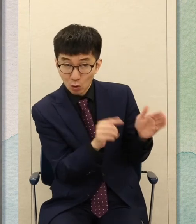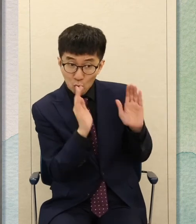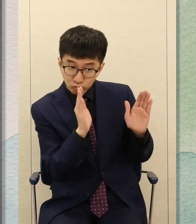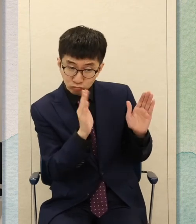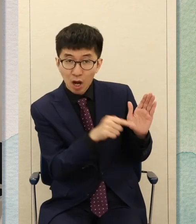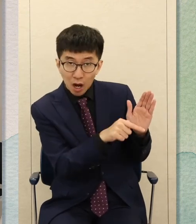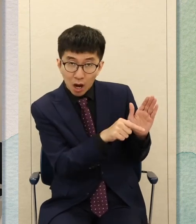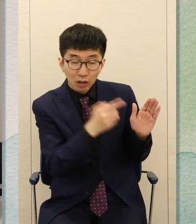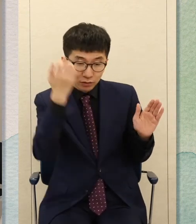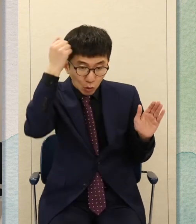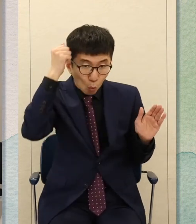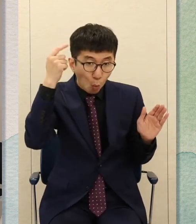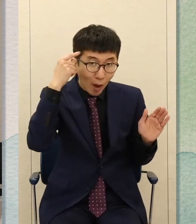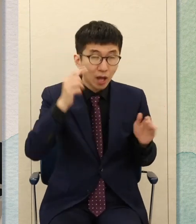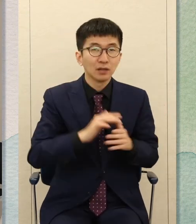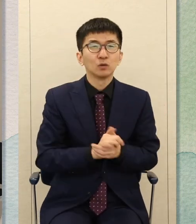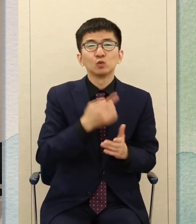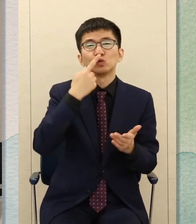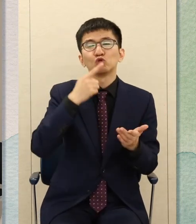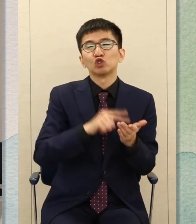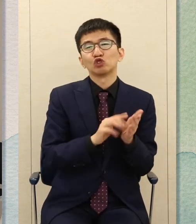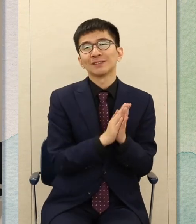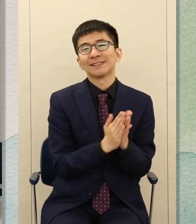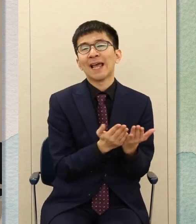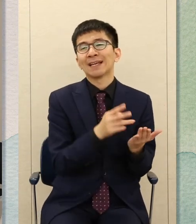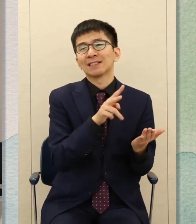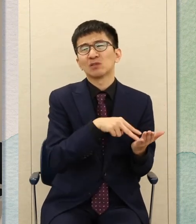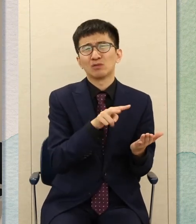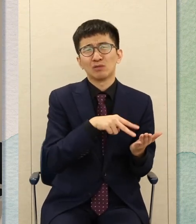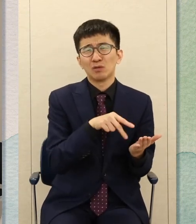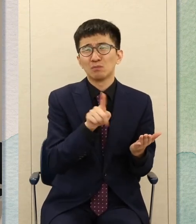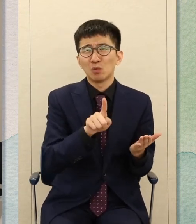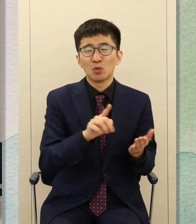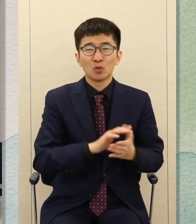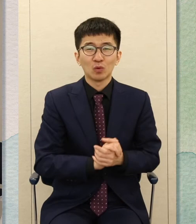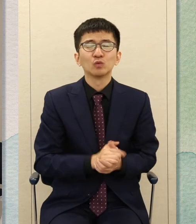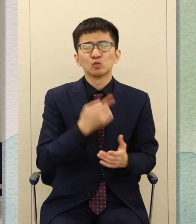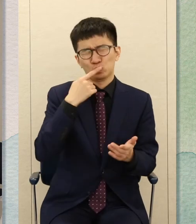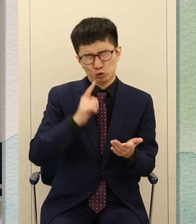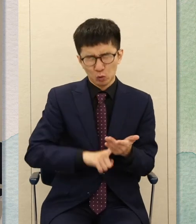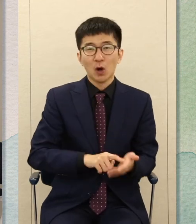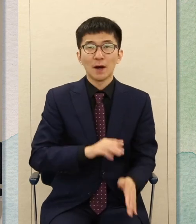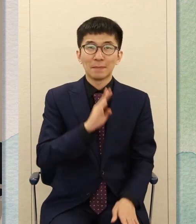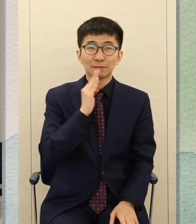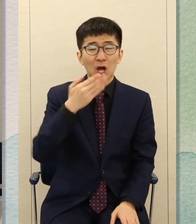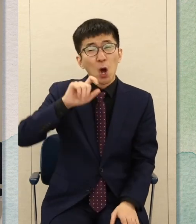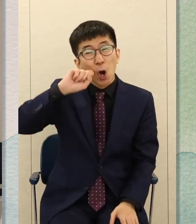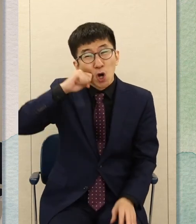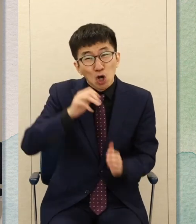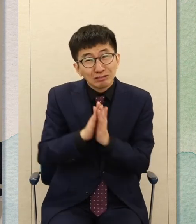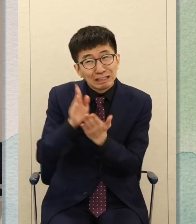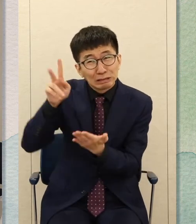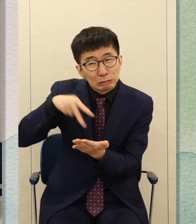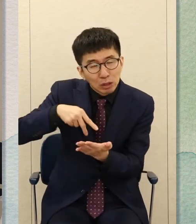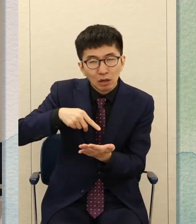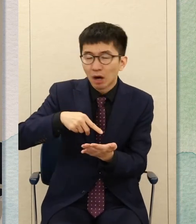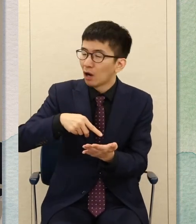남냐면, 쉬운 책을 같이 읽는 거는 이렇게 좋은데요. 어려운 책을 같이